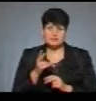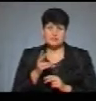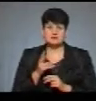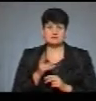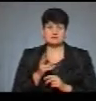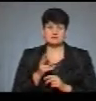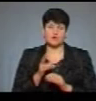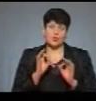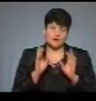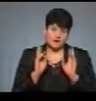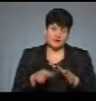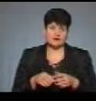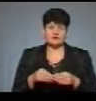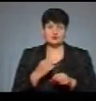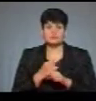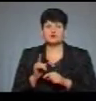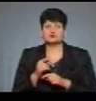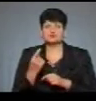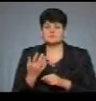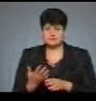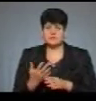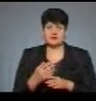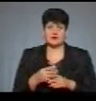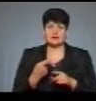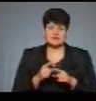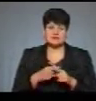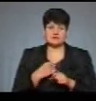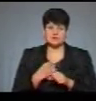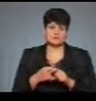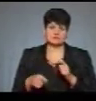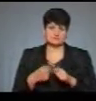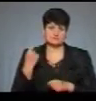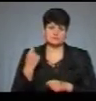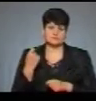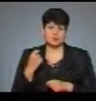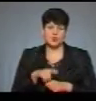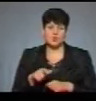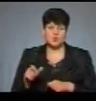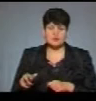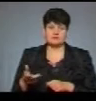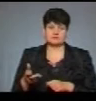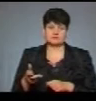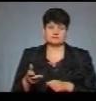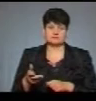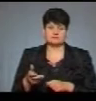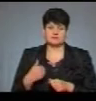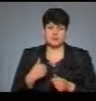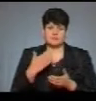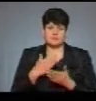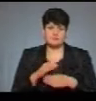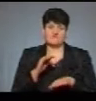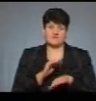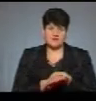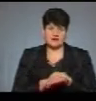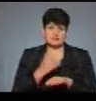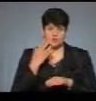ну, окей, завдали шкоду чомусь, але це може бути завдана шкода людям. Ми маємо явні факти,